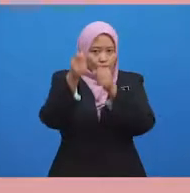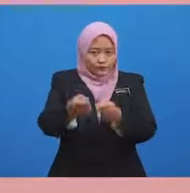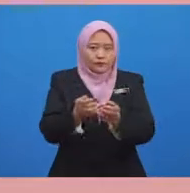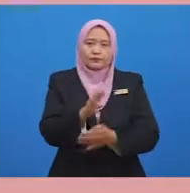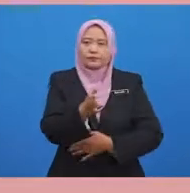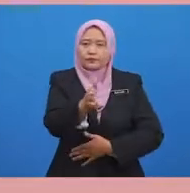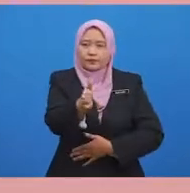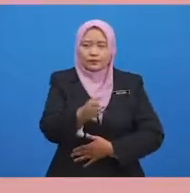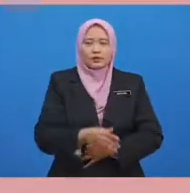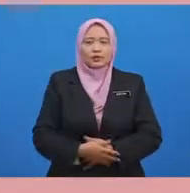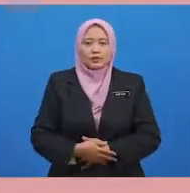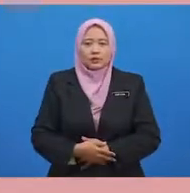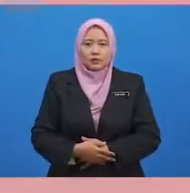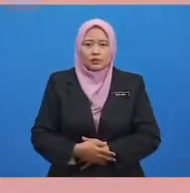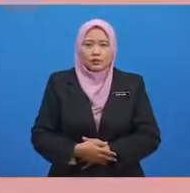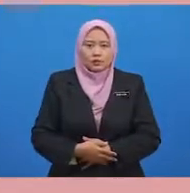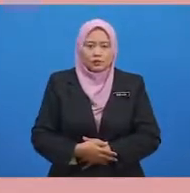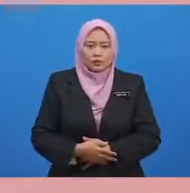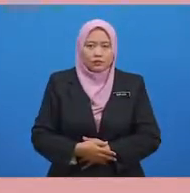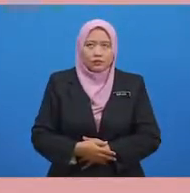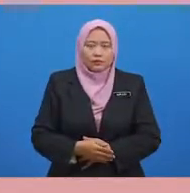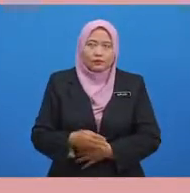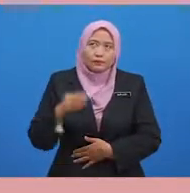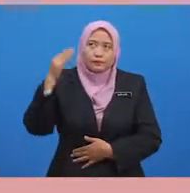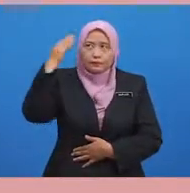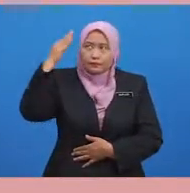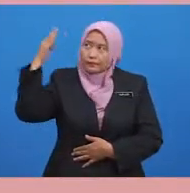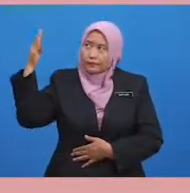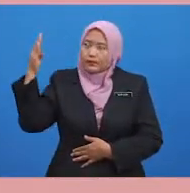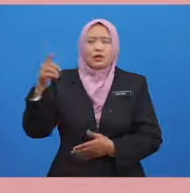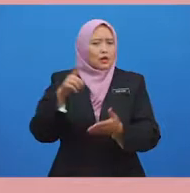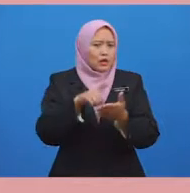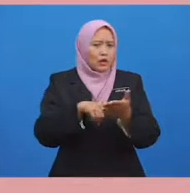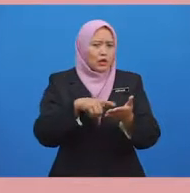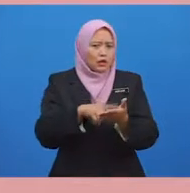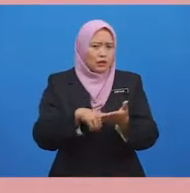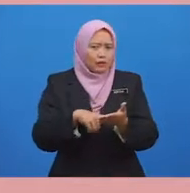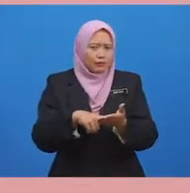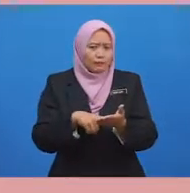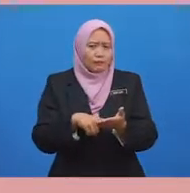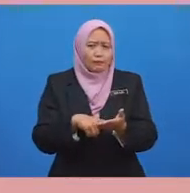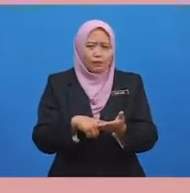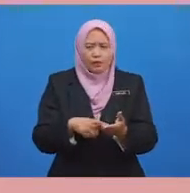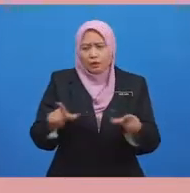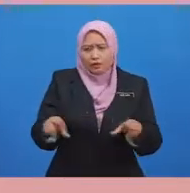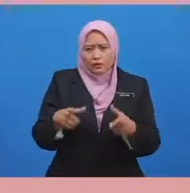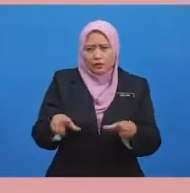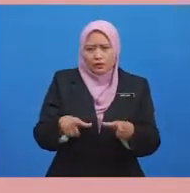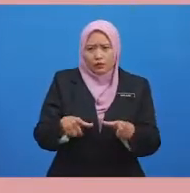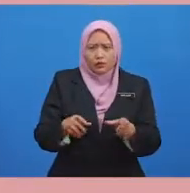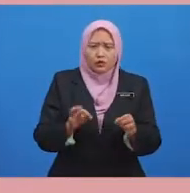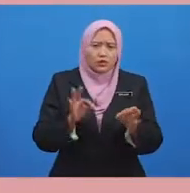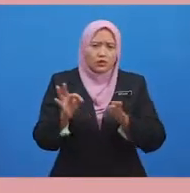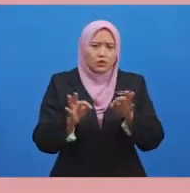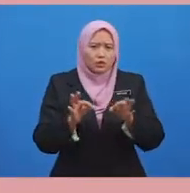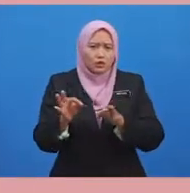Cuba murid-murid bayangkan, agaknya, apakah yang akan berlaku sekiranya